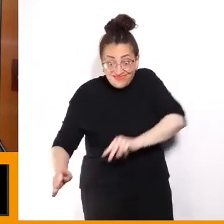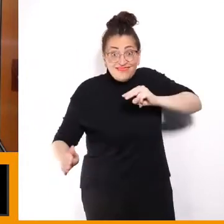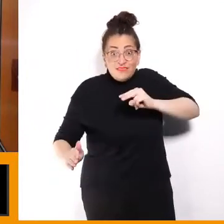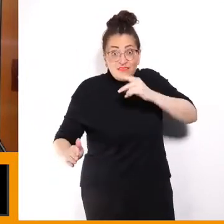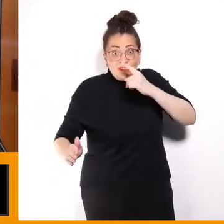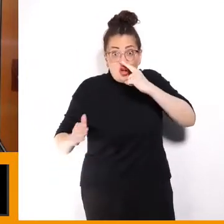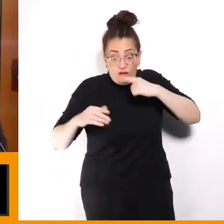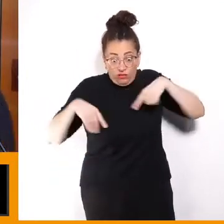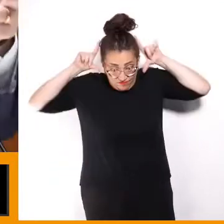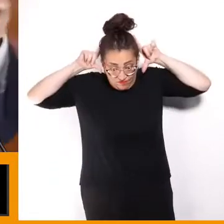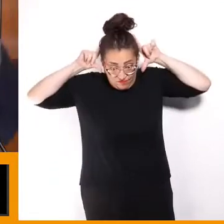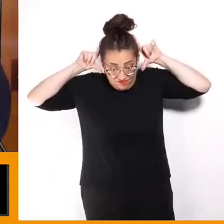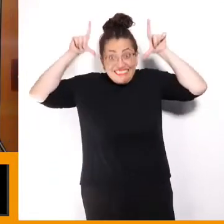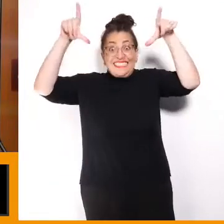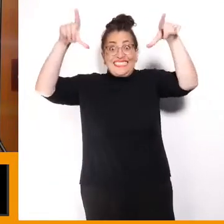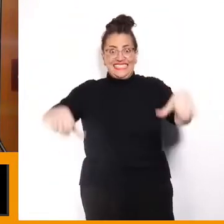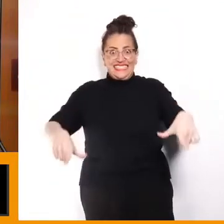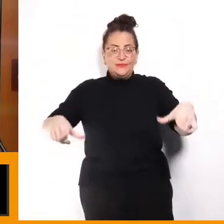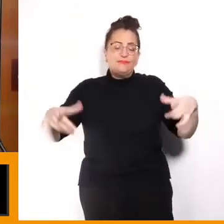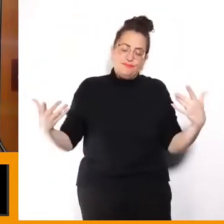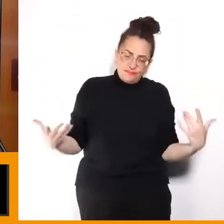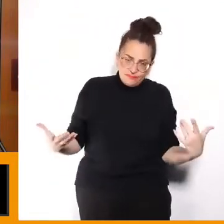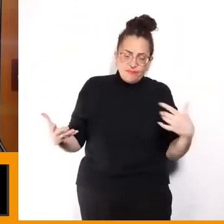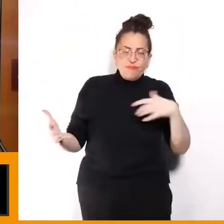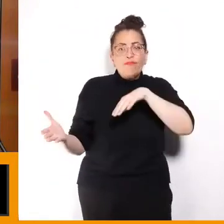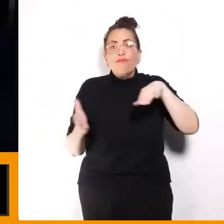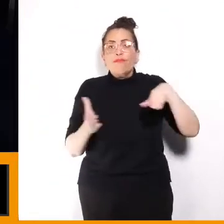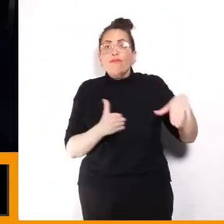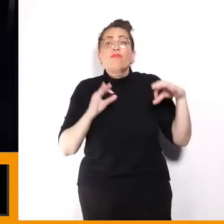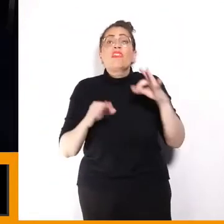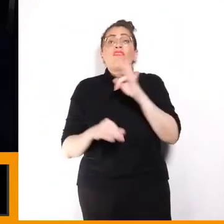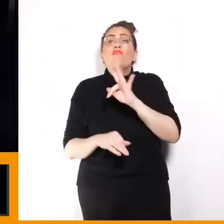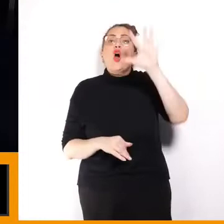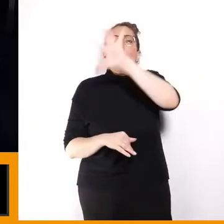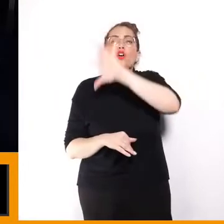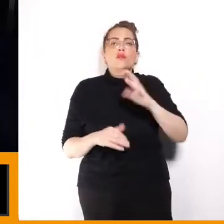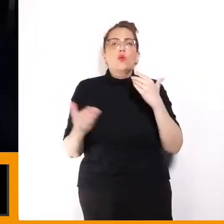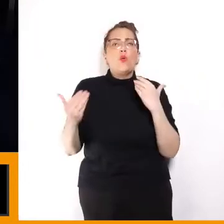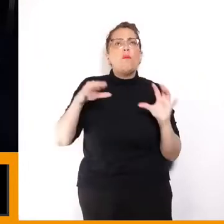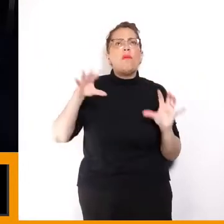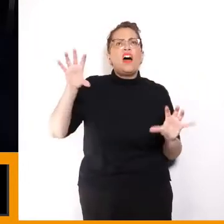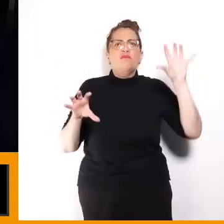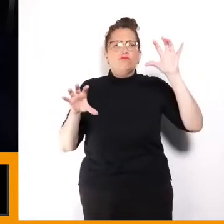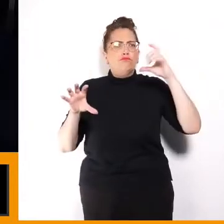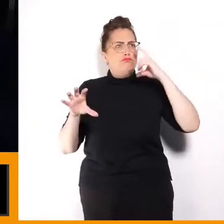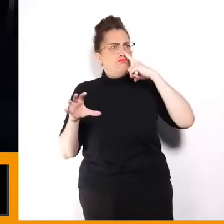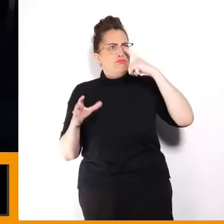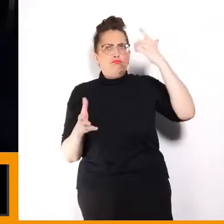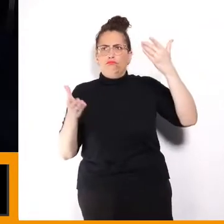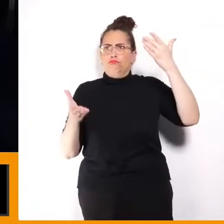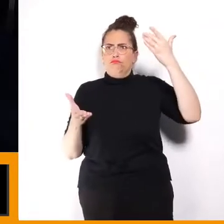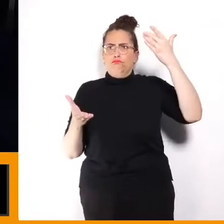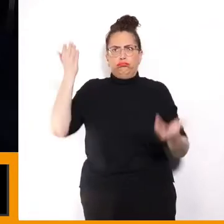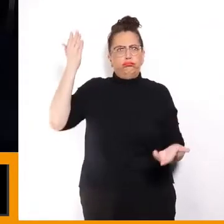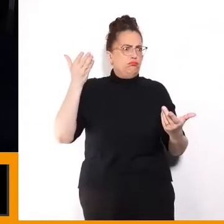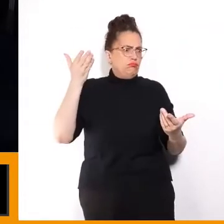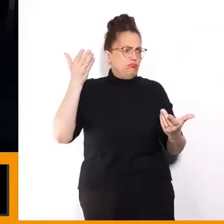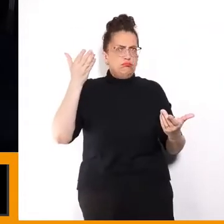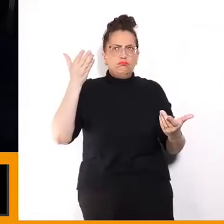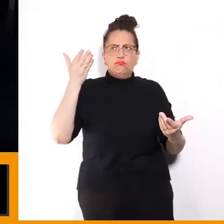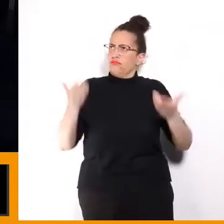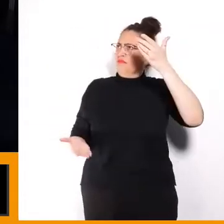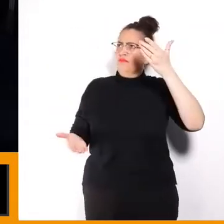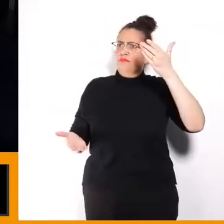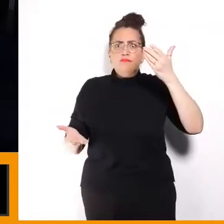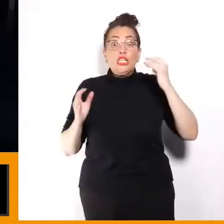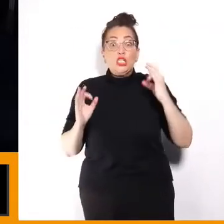évoqué le principe de l'équité territoriale dans la décentralisation. La 5e branche, ça doit aussi donner des enseignements qui doivent être appliqués sur l'ensemble des territoires.